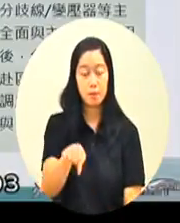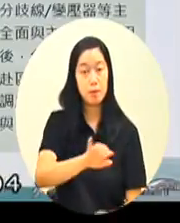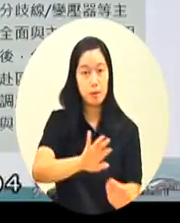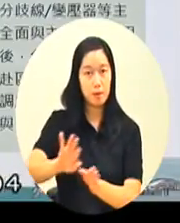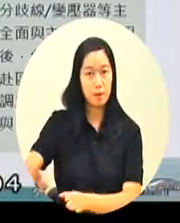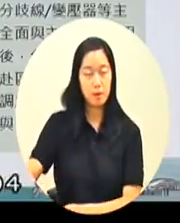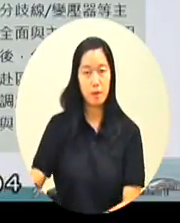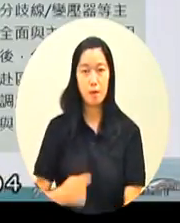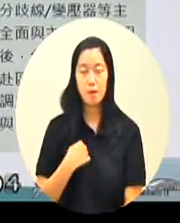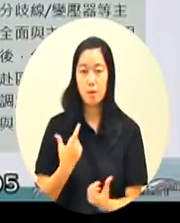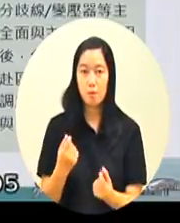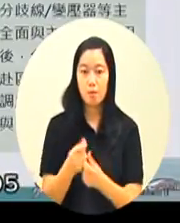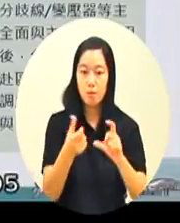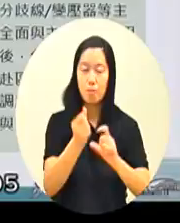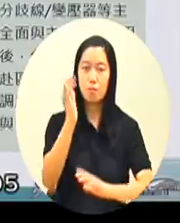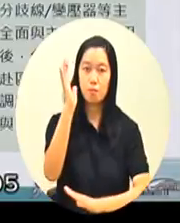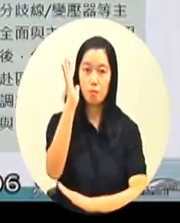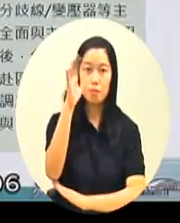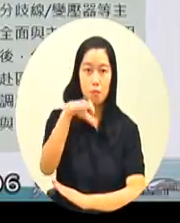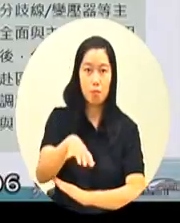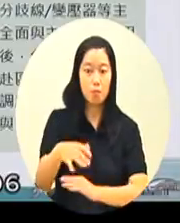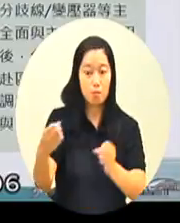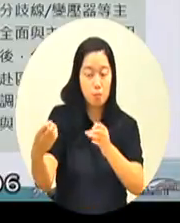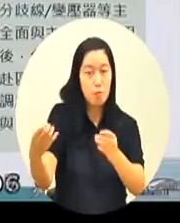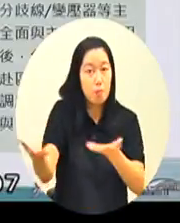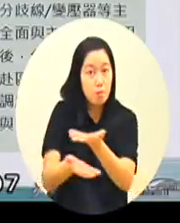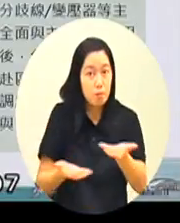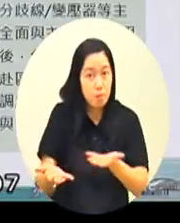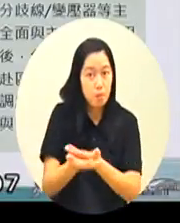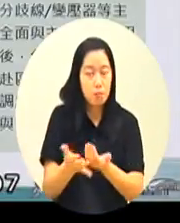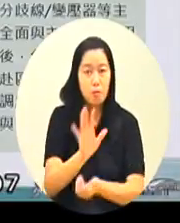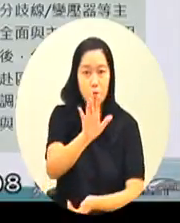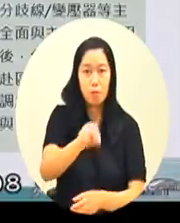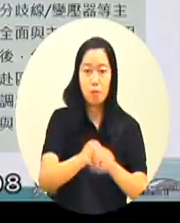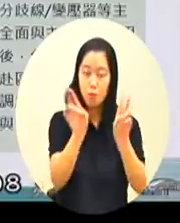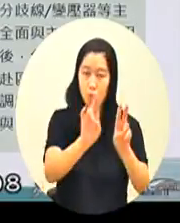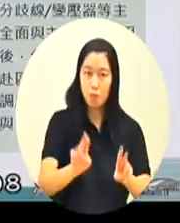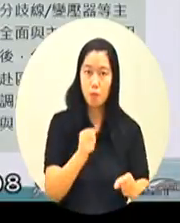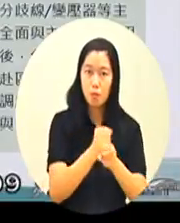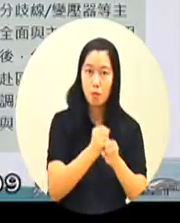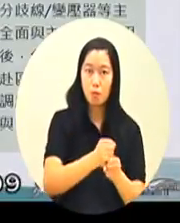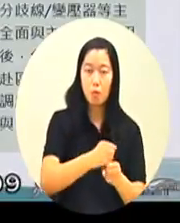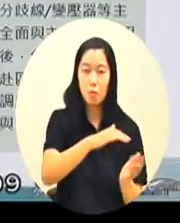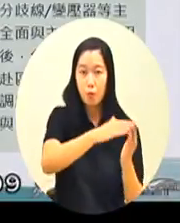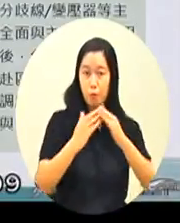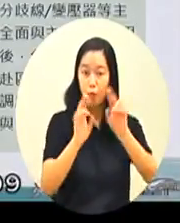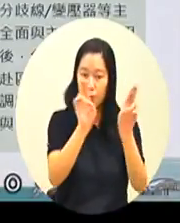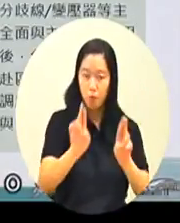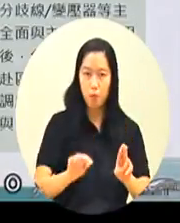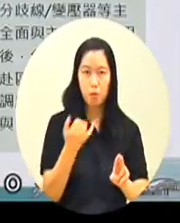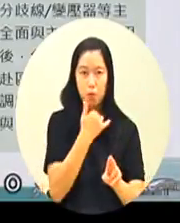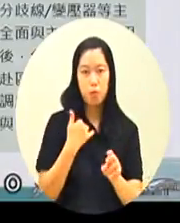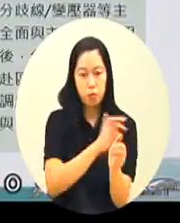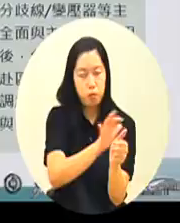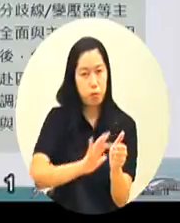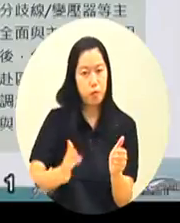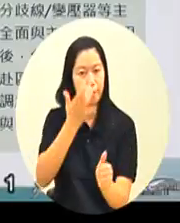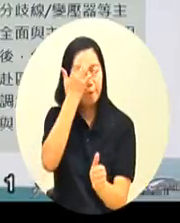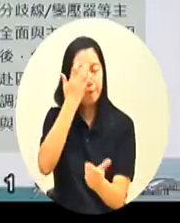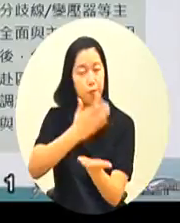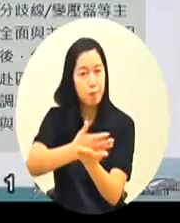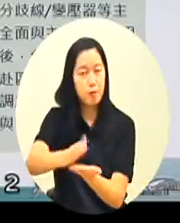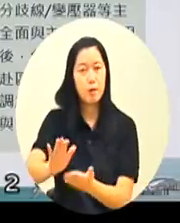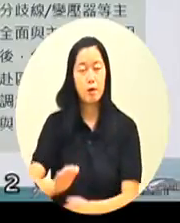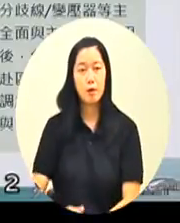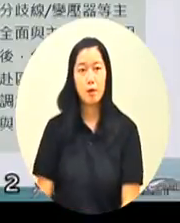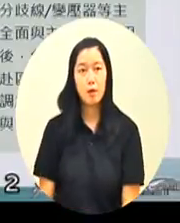当然我们也会跟区公所做讨论，就是有的时候有一些电线要复电，它会牵涉到一些障碍排除。那这些障碍的